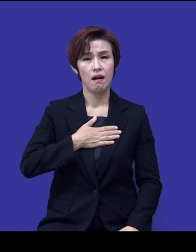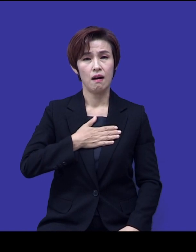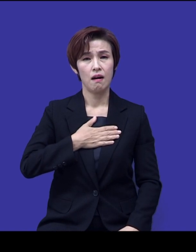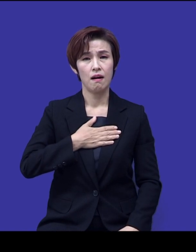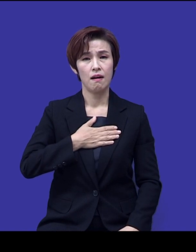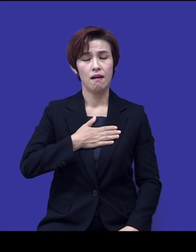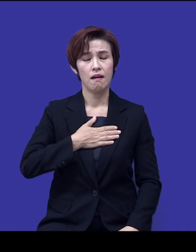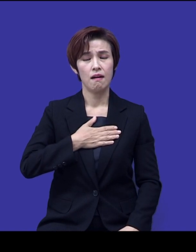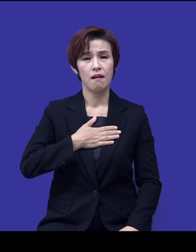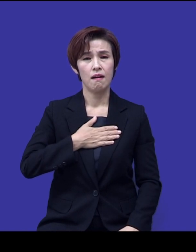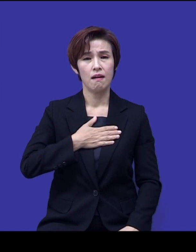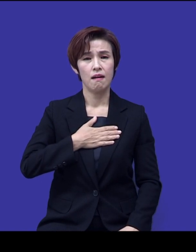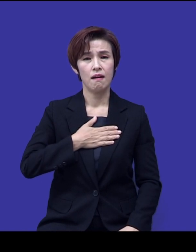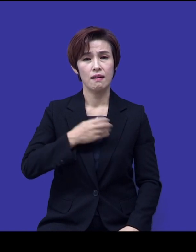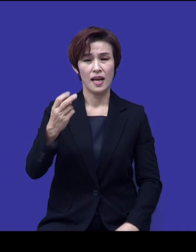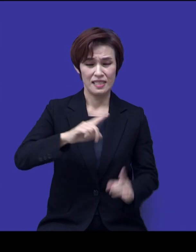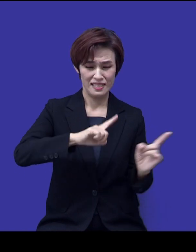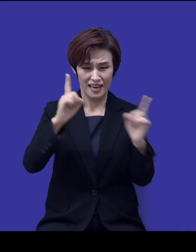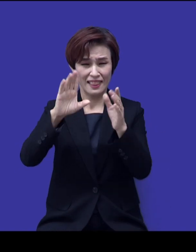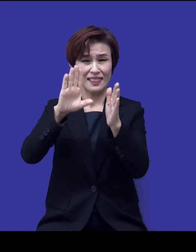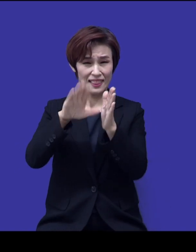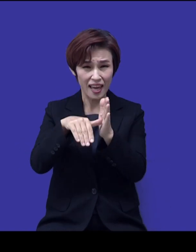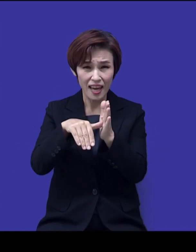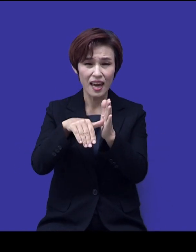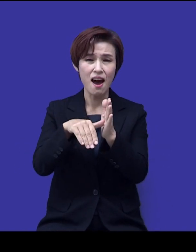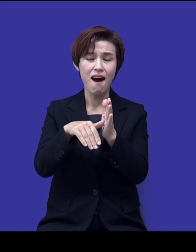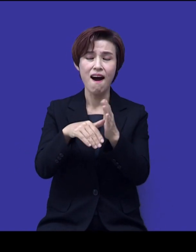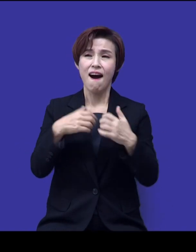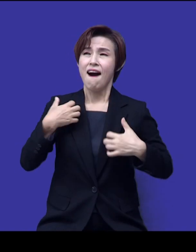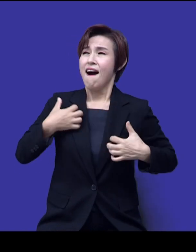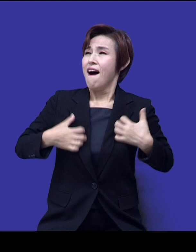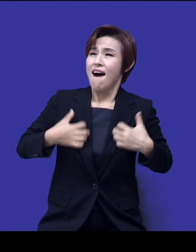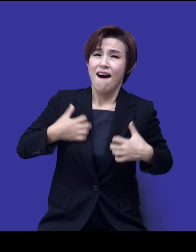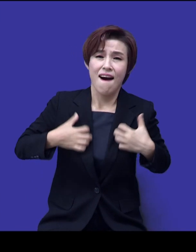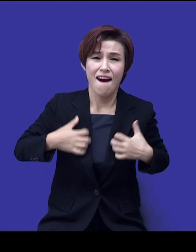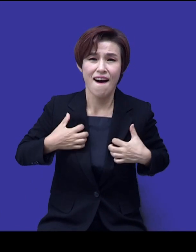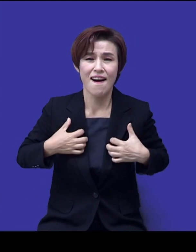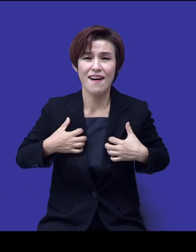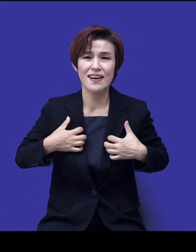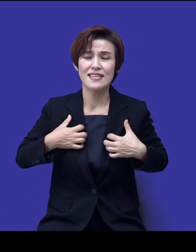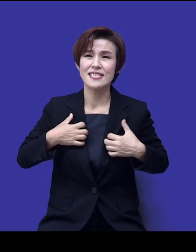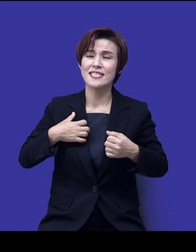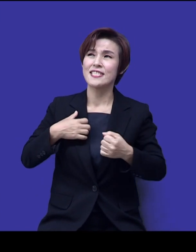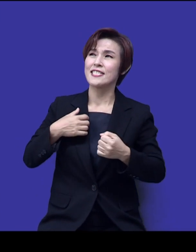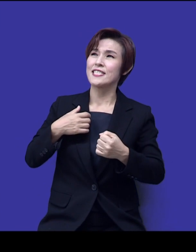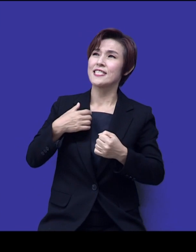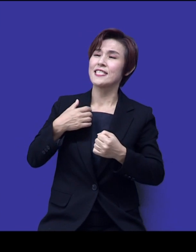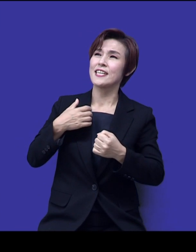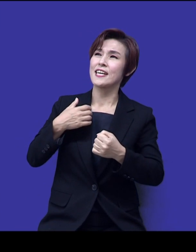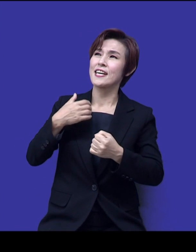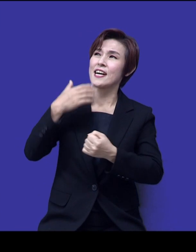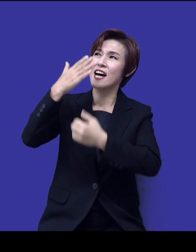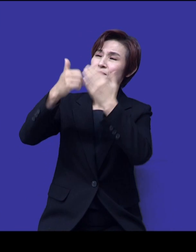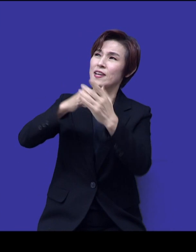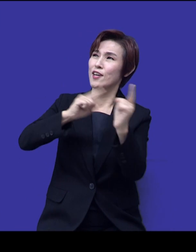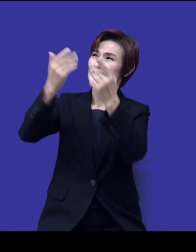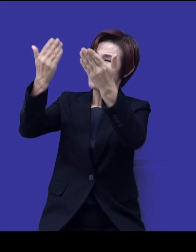나를 이렇게 살리셨을까. 아. 야, 영광스러운 일이 빵빵 터지겠다. 근데 10년 동안 하나도 안